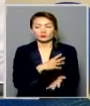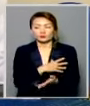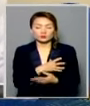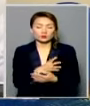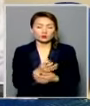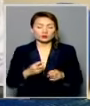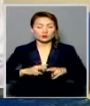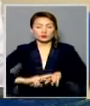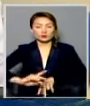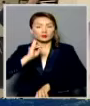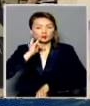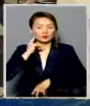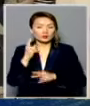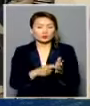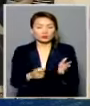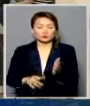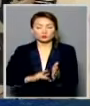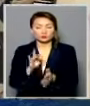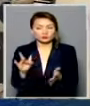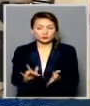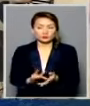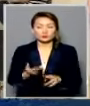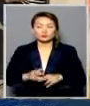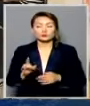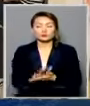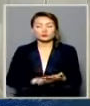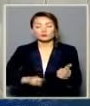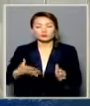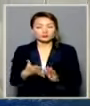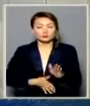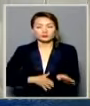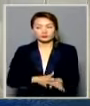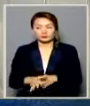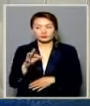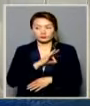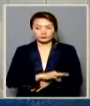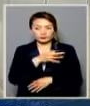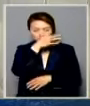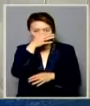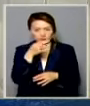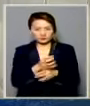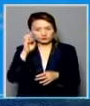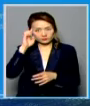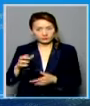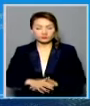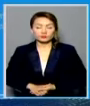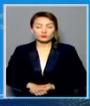только в столице, Павлодаре и Карагандинской области. А теперь эти расходы полностью берет на себя государство.